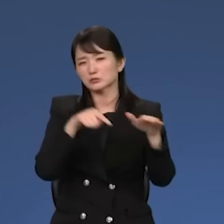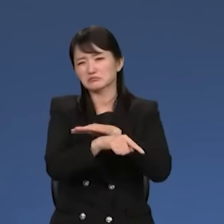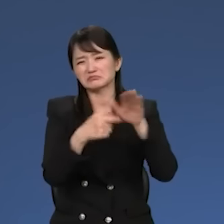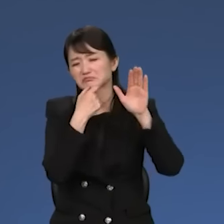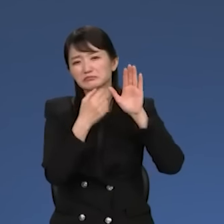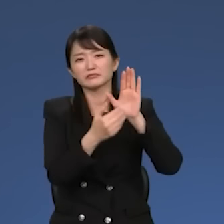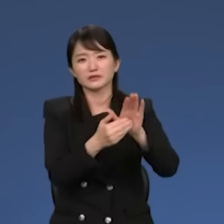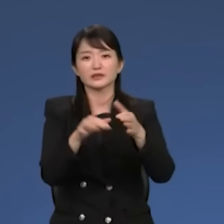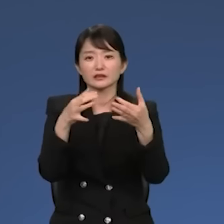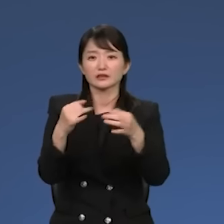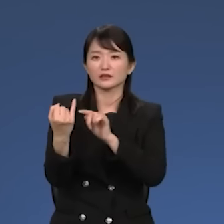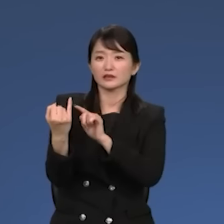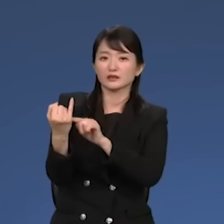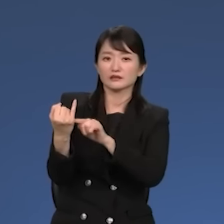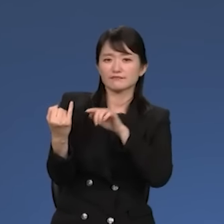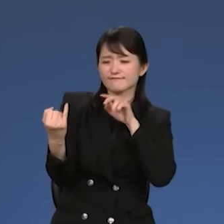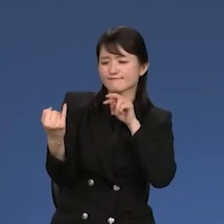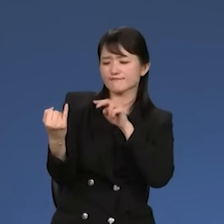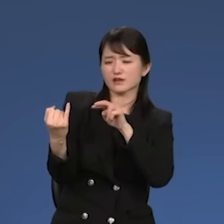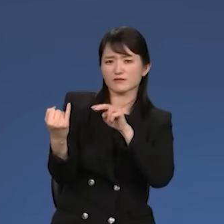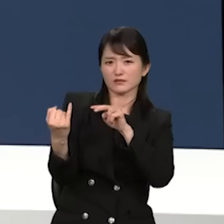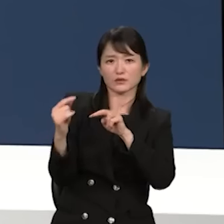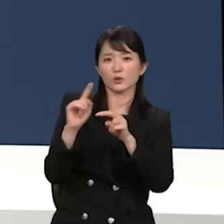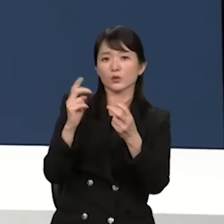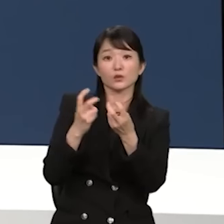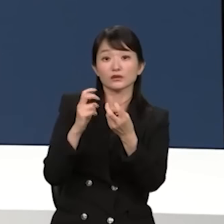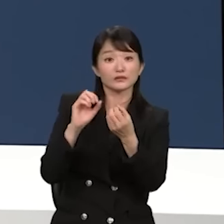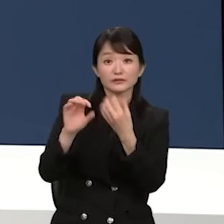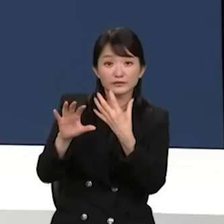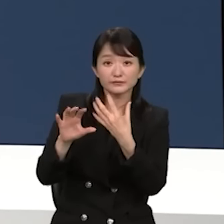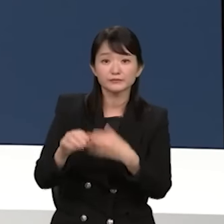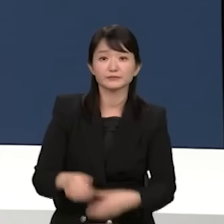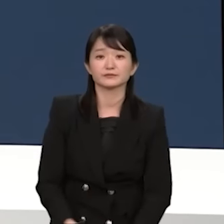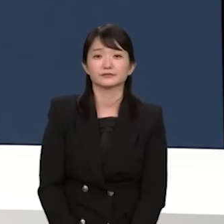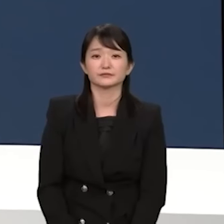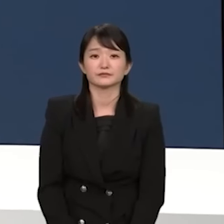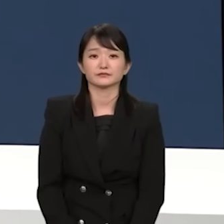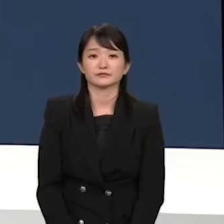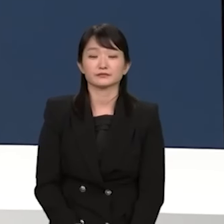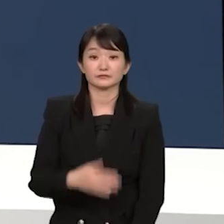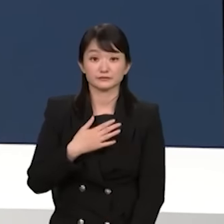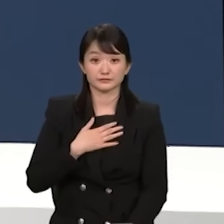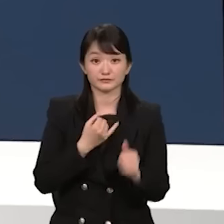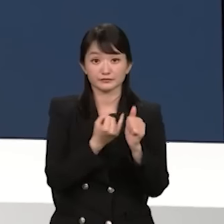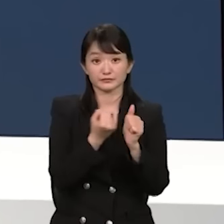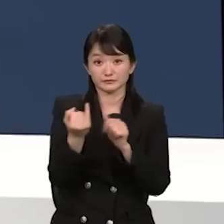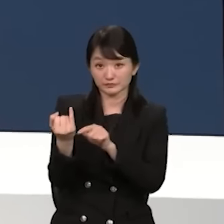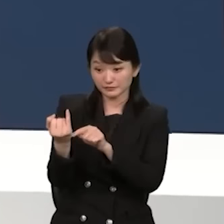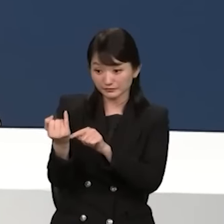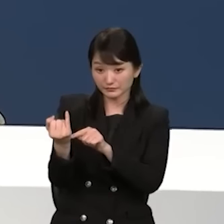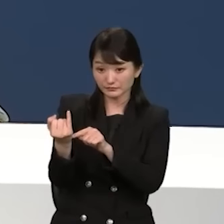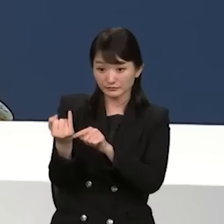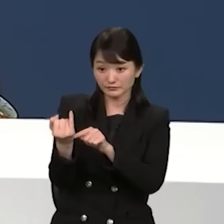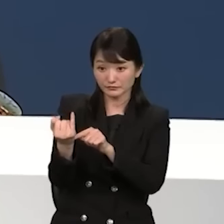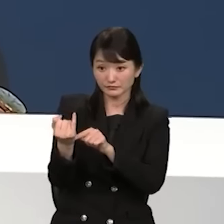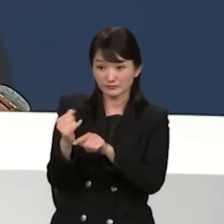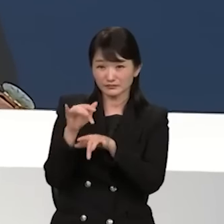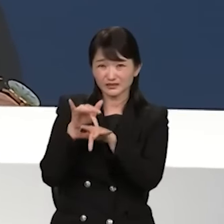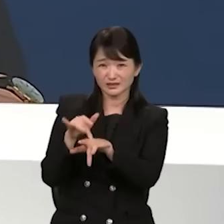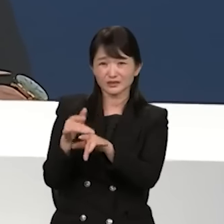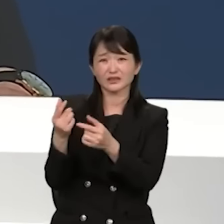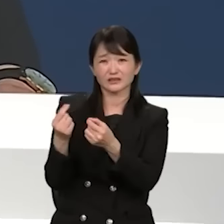채 김 여사에 대한 공격을 이렇게 맞받아쳤습니다. 제 처를 많이 좀 악마화시킨